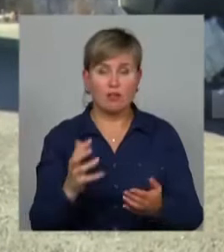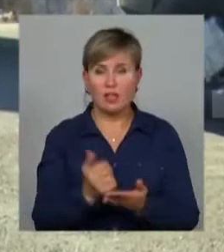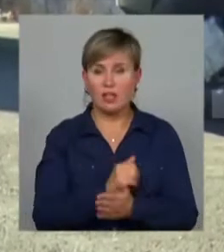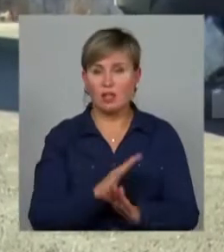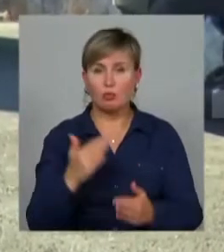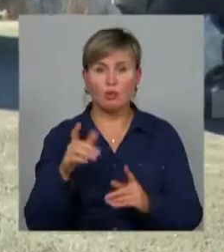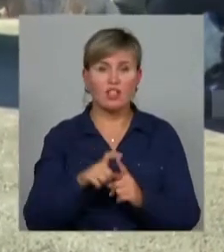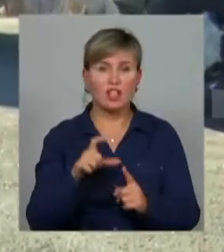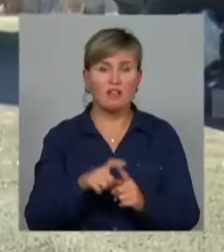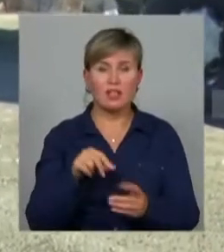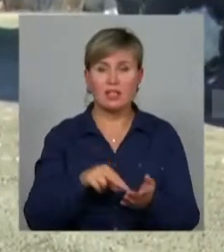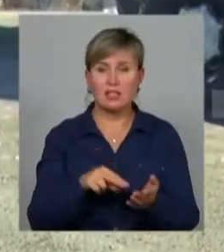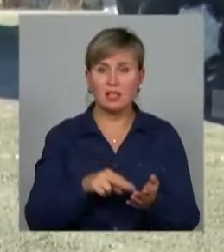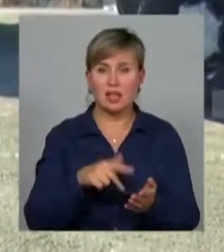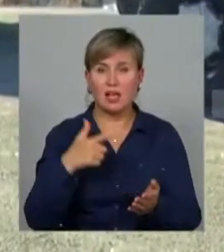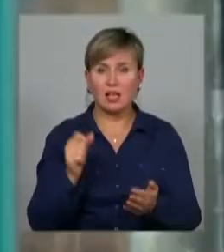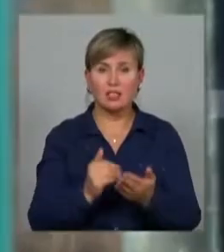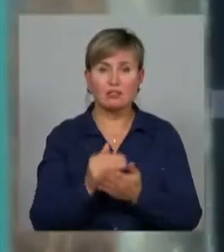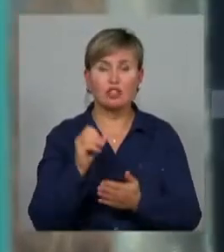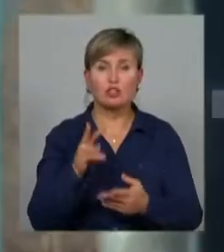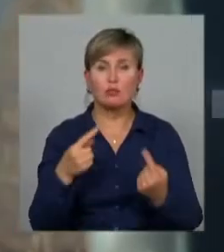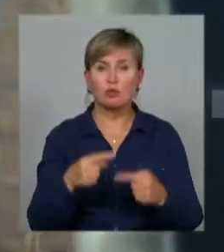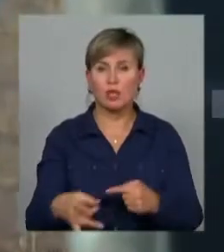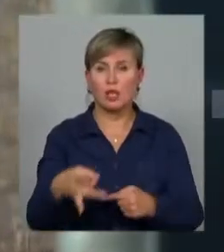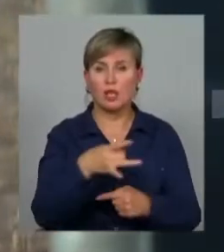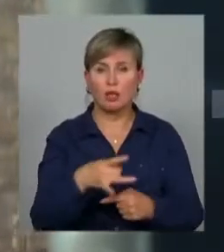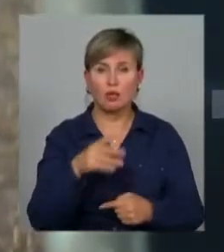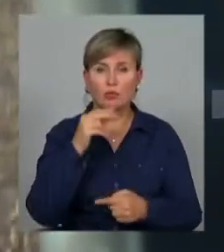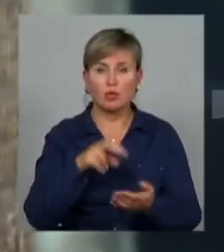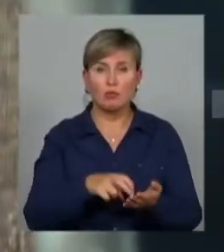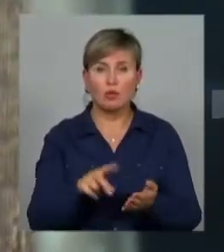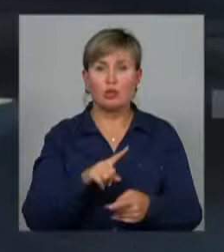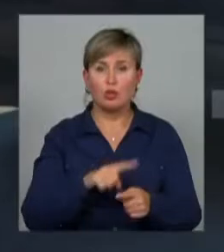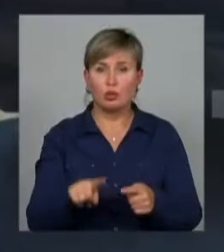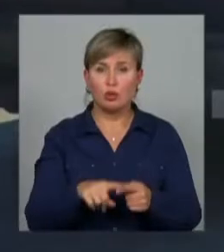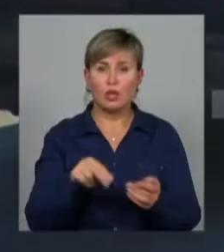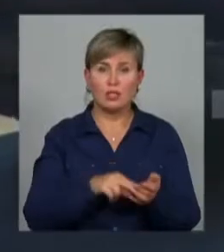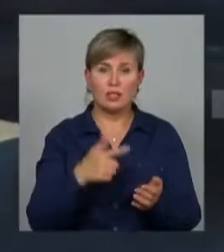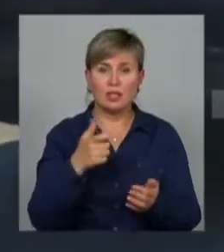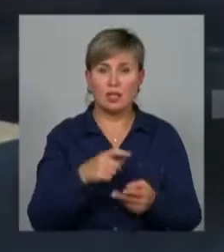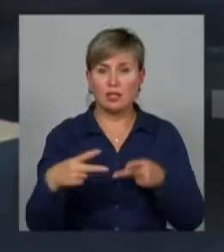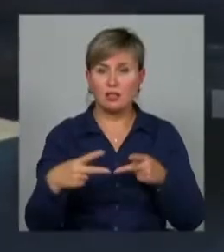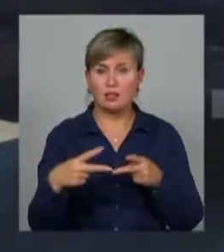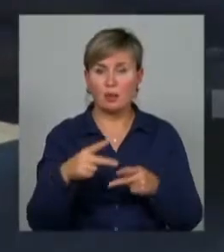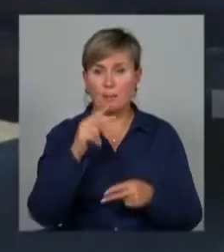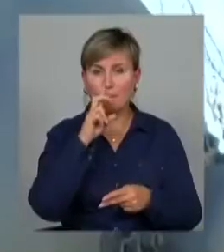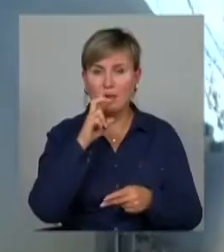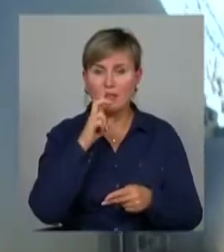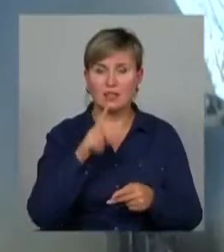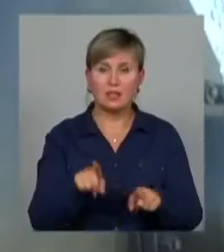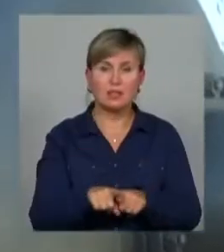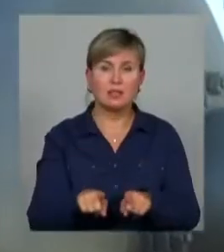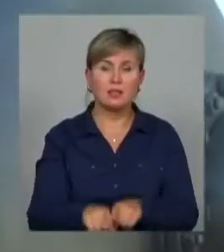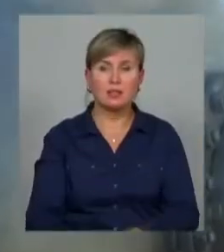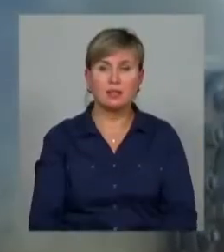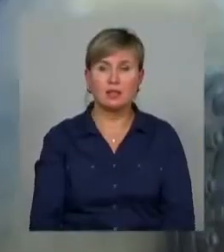По его словам, цена на топливо в городе выше, чем в других регионах. Мужчина боится, что скоро цена на газ сравняется со стоимостью бензина. Что